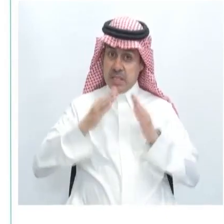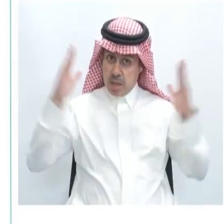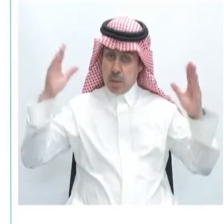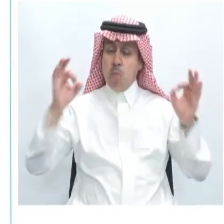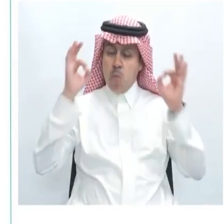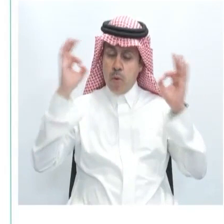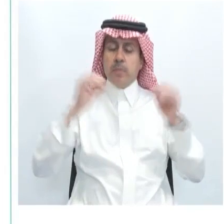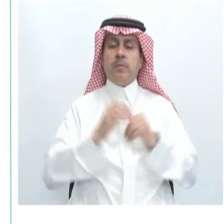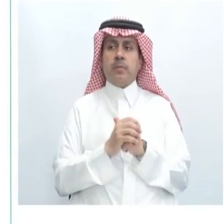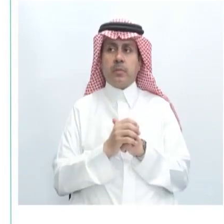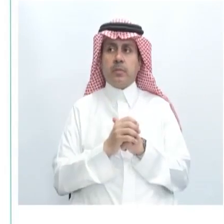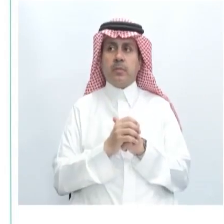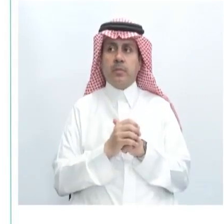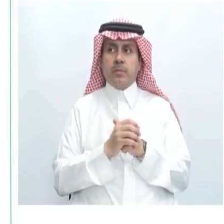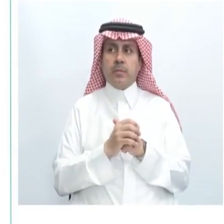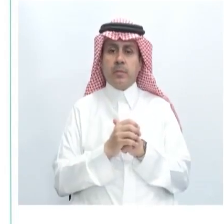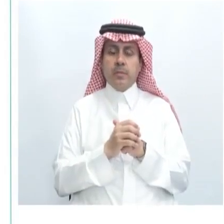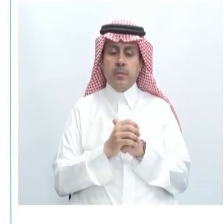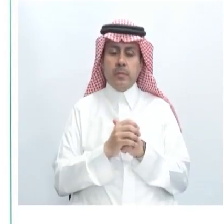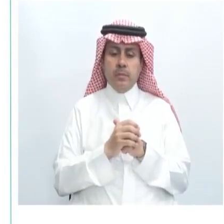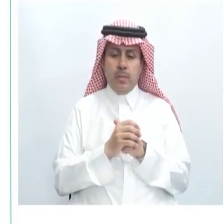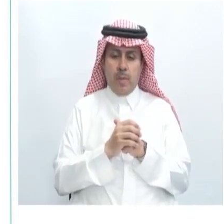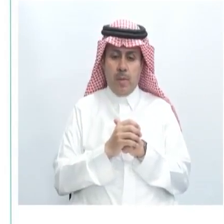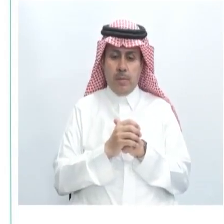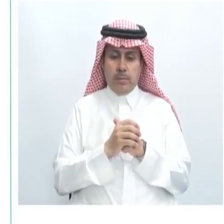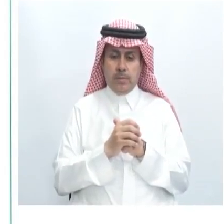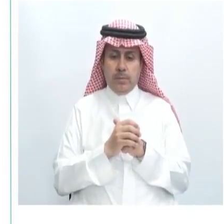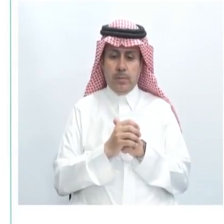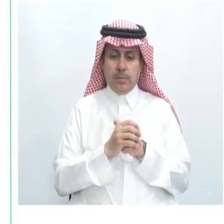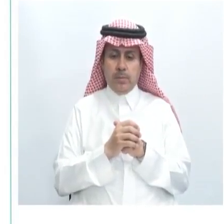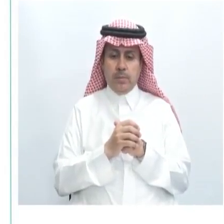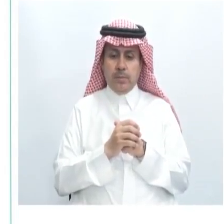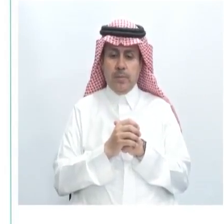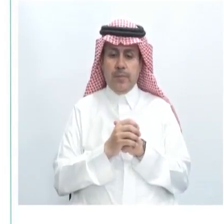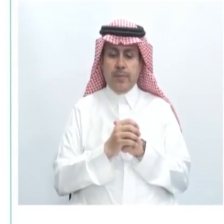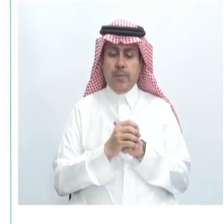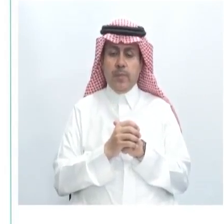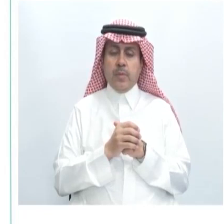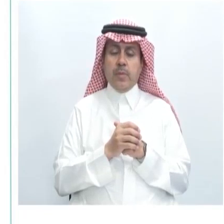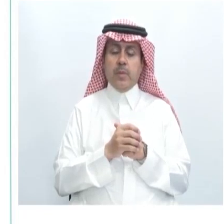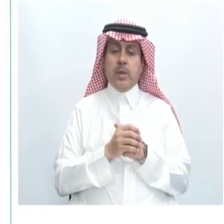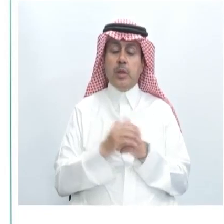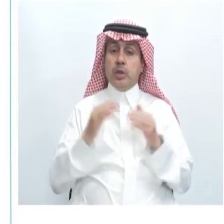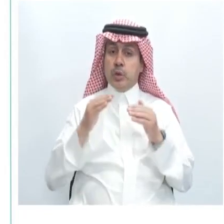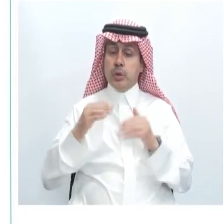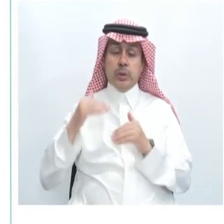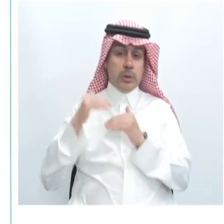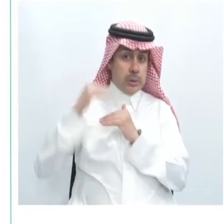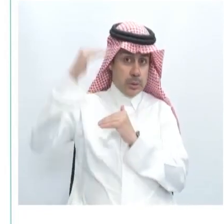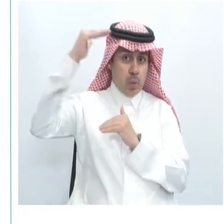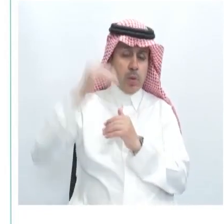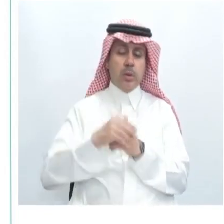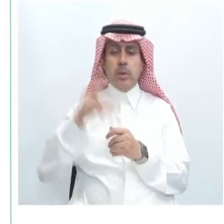اهميه بالتاكيد والحاجه الى التسويق ايضا طورت الشركات في